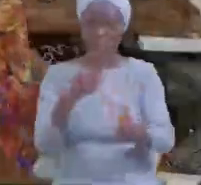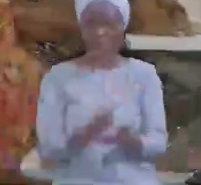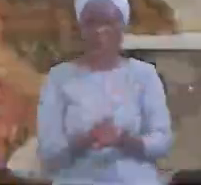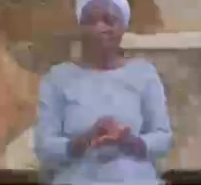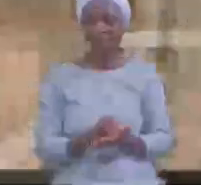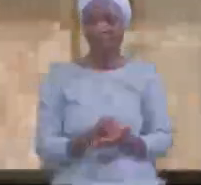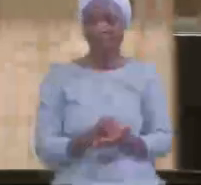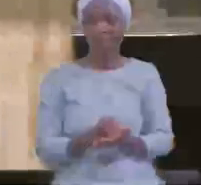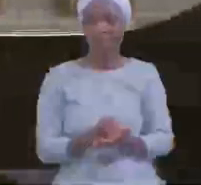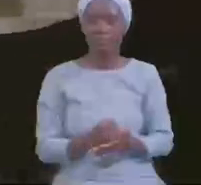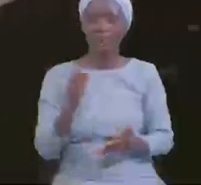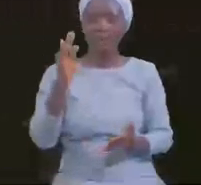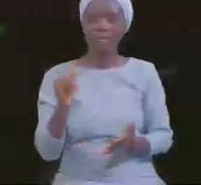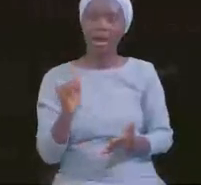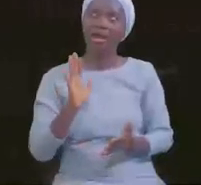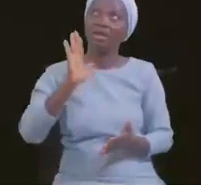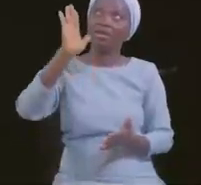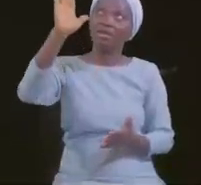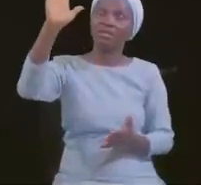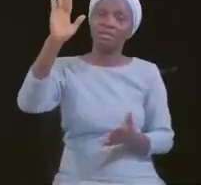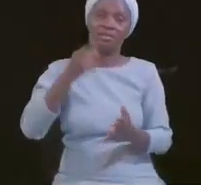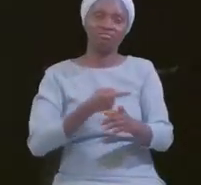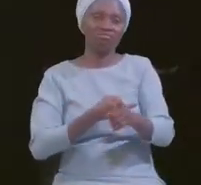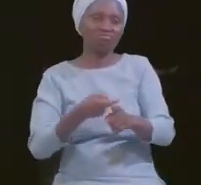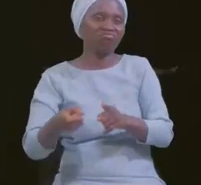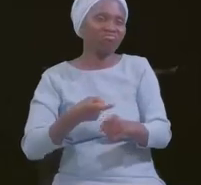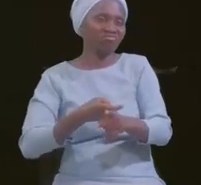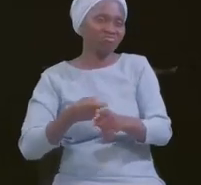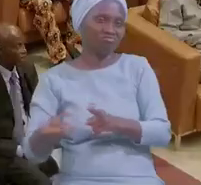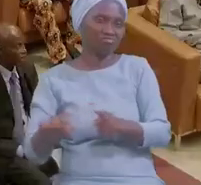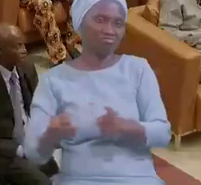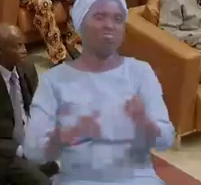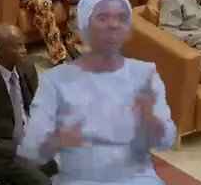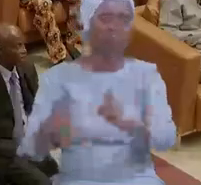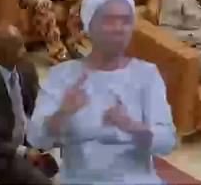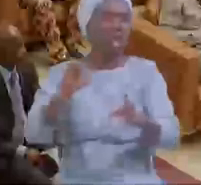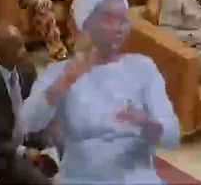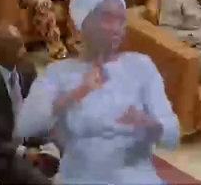Par ses meurtrissures, je suis guéri.